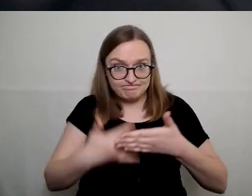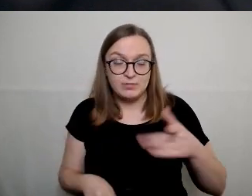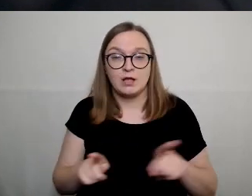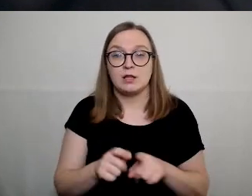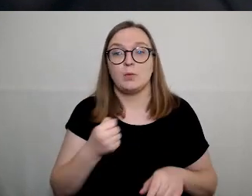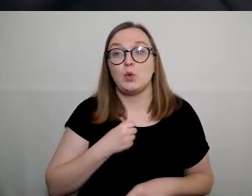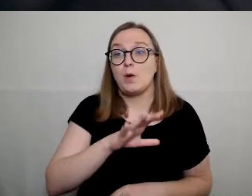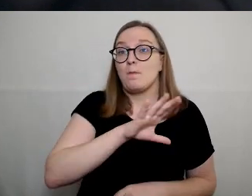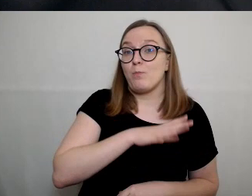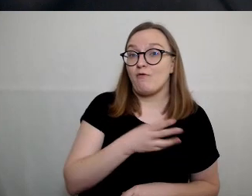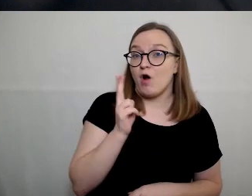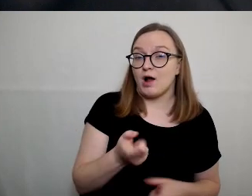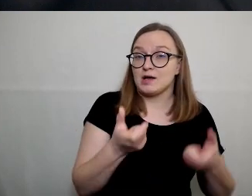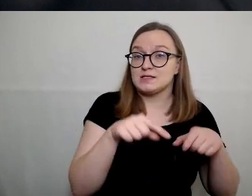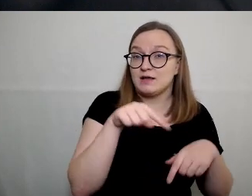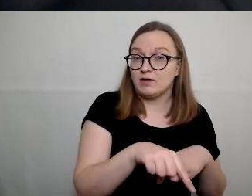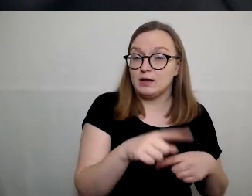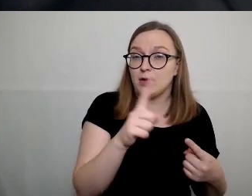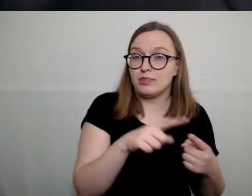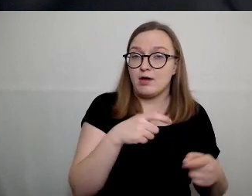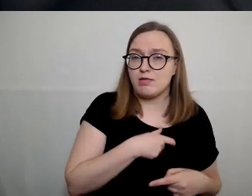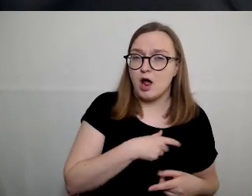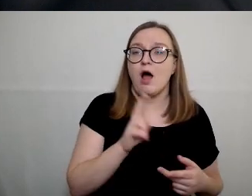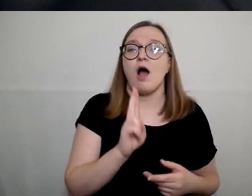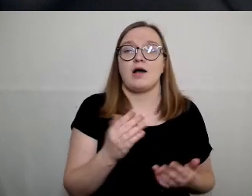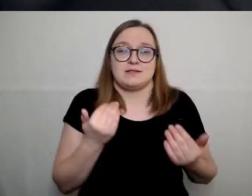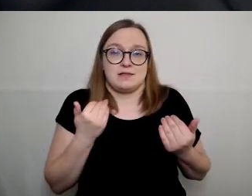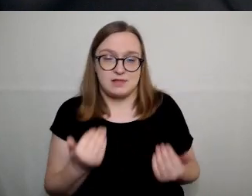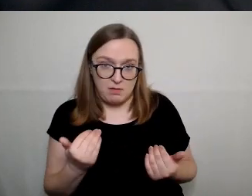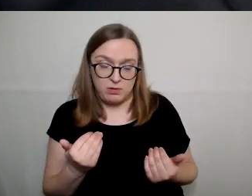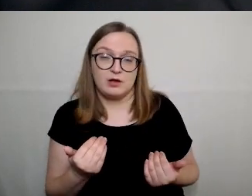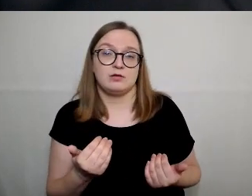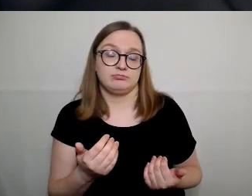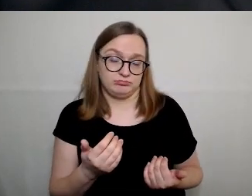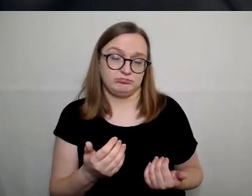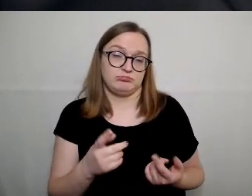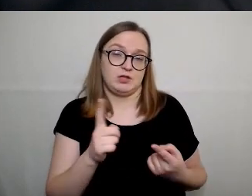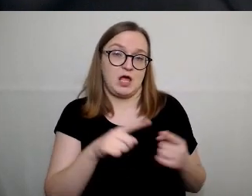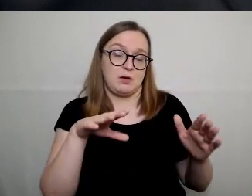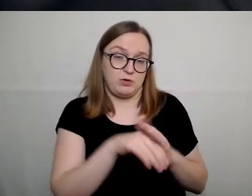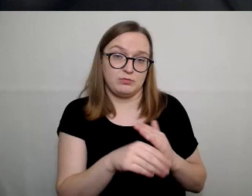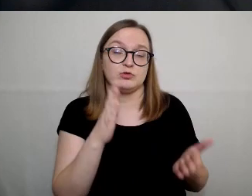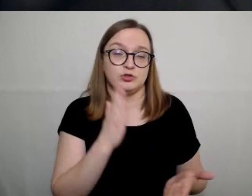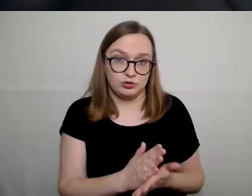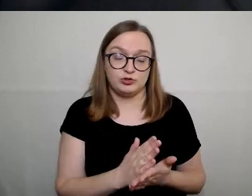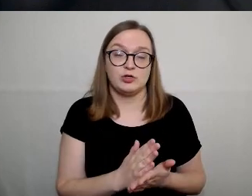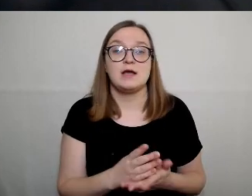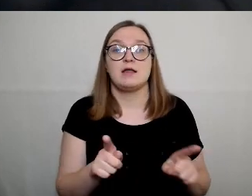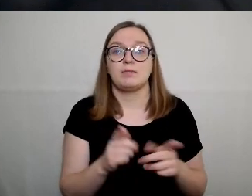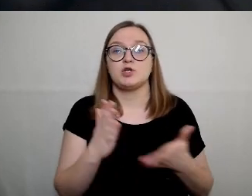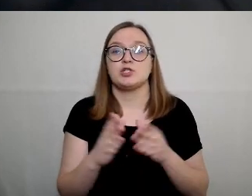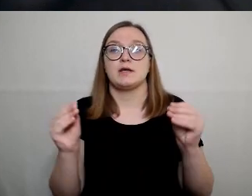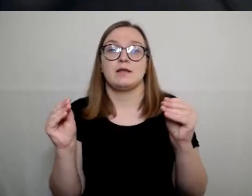esamų savivaldybės tarybos narių, jų daugiau kaip 10, taip pat nepartinių kandidatų, 9. Ačiū Jums